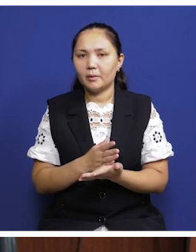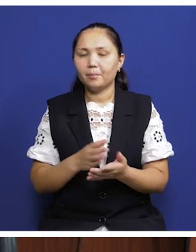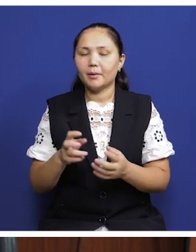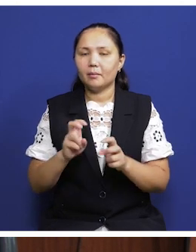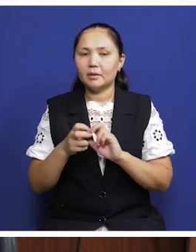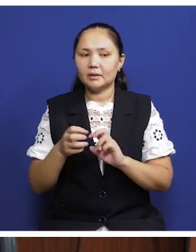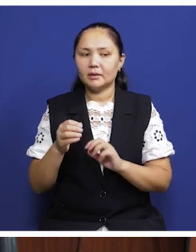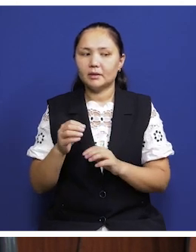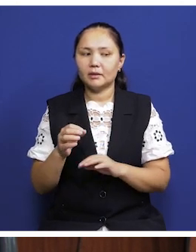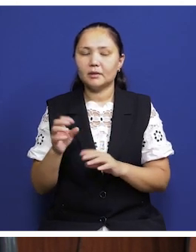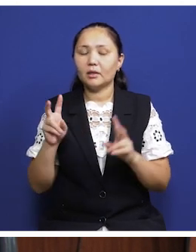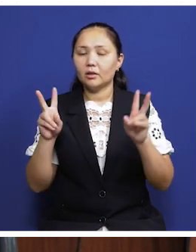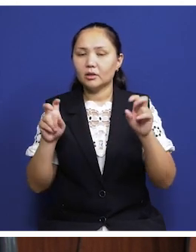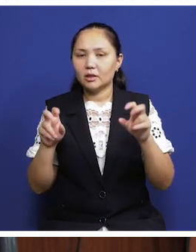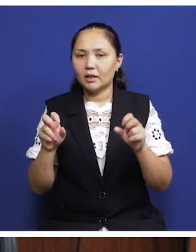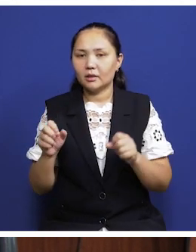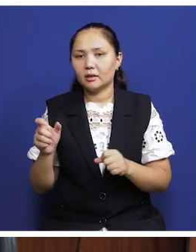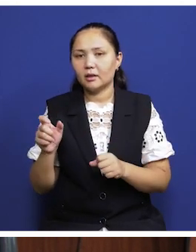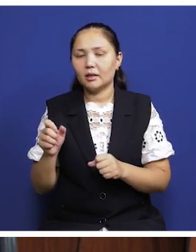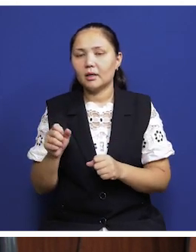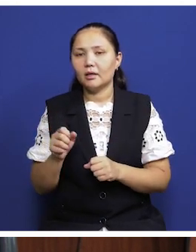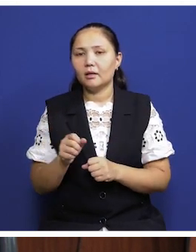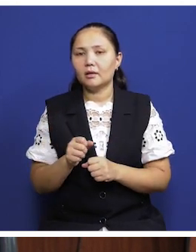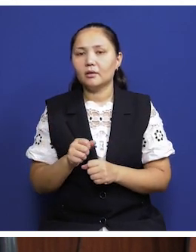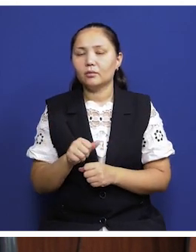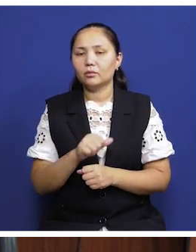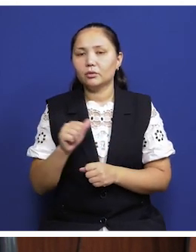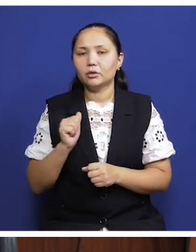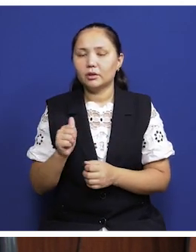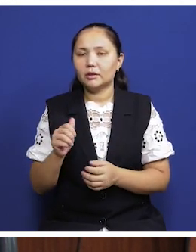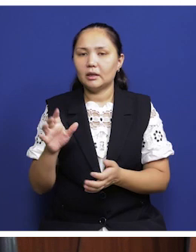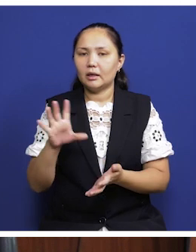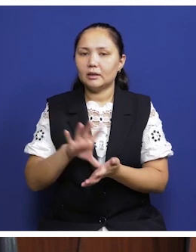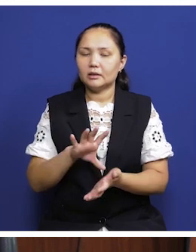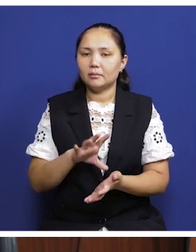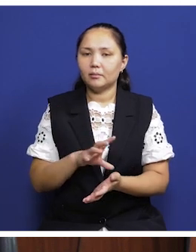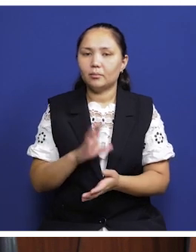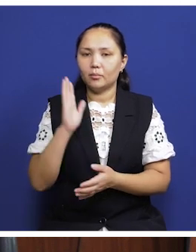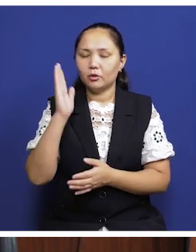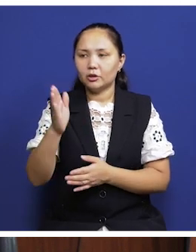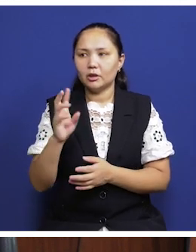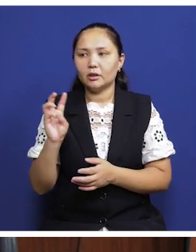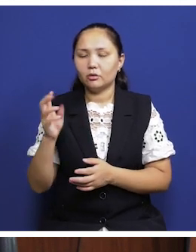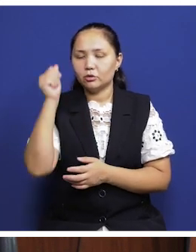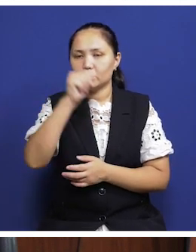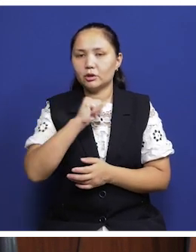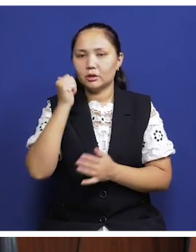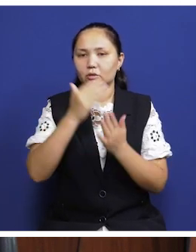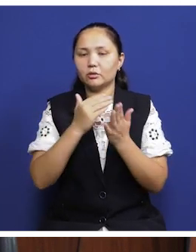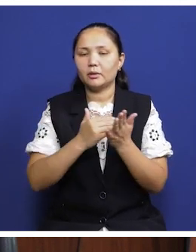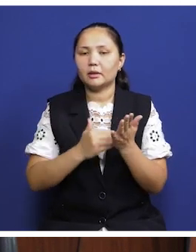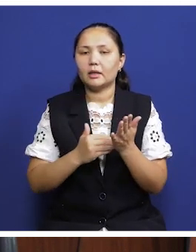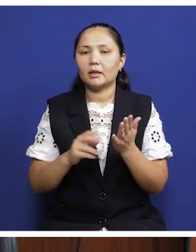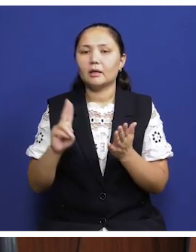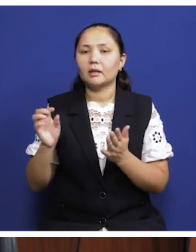оңтүстік жарық мекемесінің, облыстық мекемесінің өзінде де болып, алдағы 3 жылдық жоспарға осы біздің Кеңестөбе